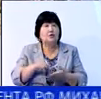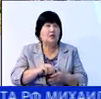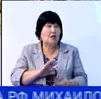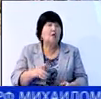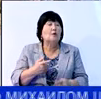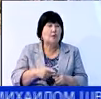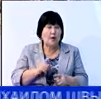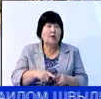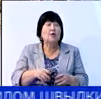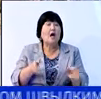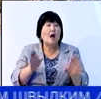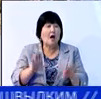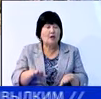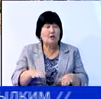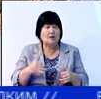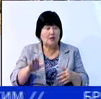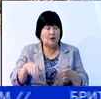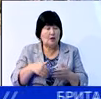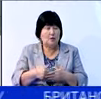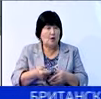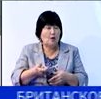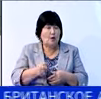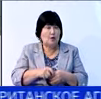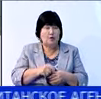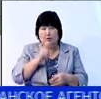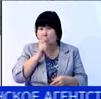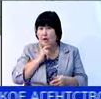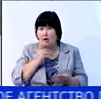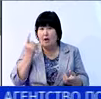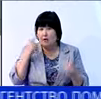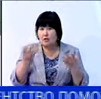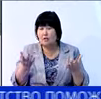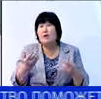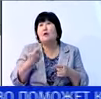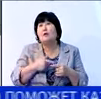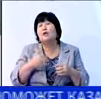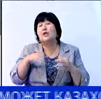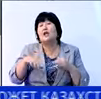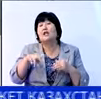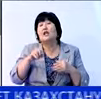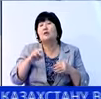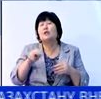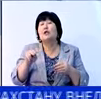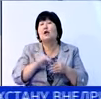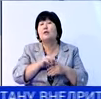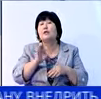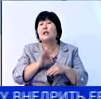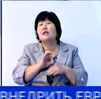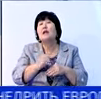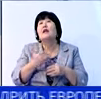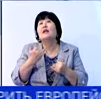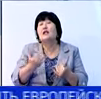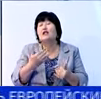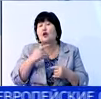Вот поэтому он остается до сих пор очень загадочный. Задача единственного в стране лепрозория – профилактика заболевания и